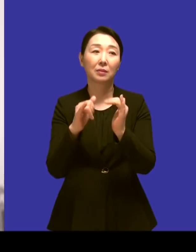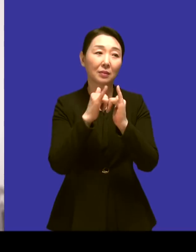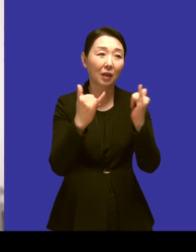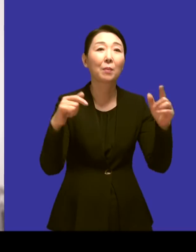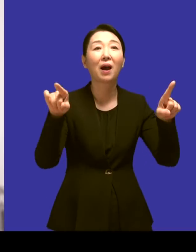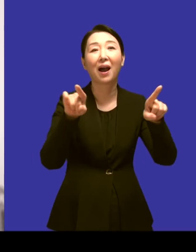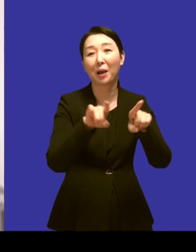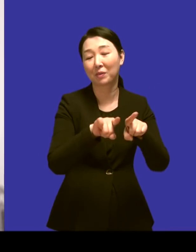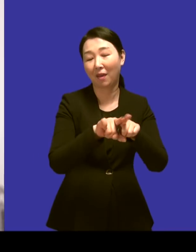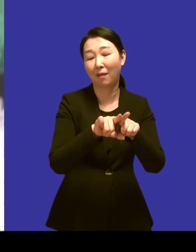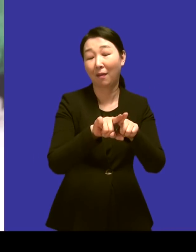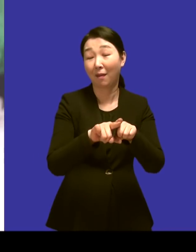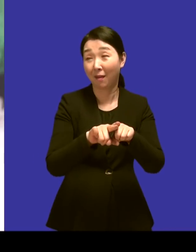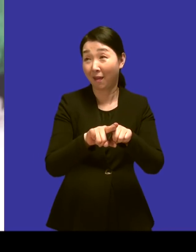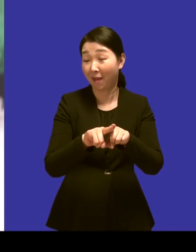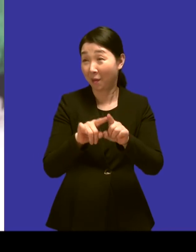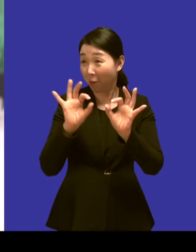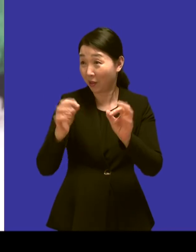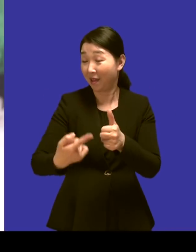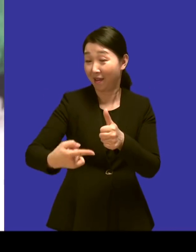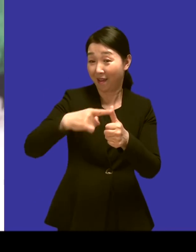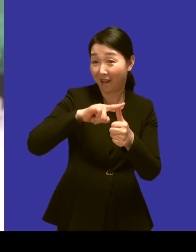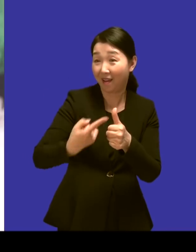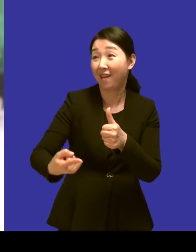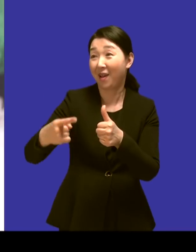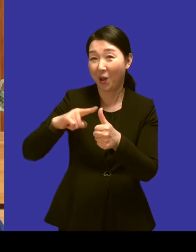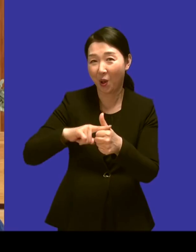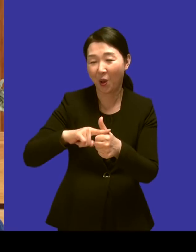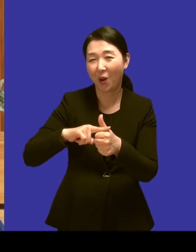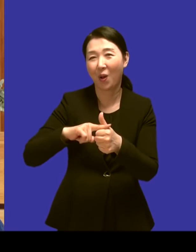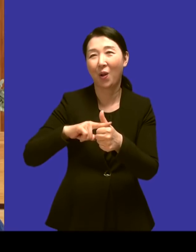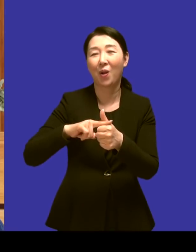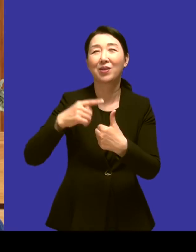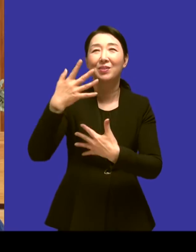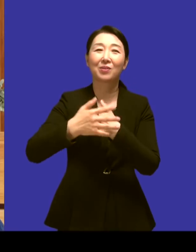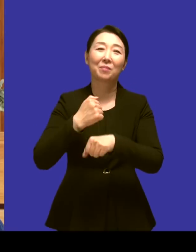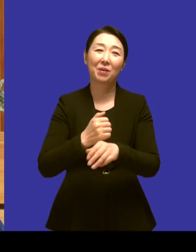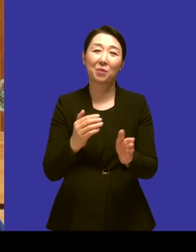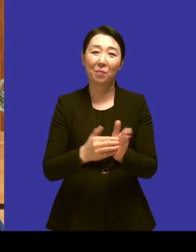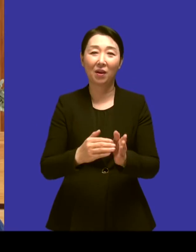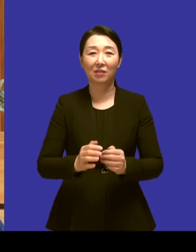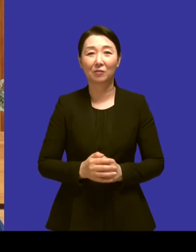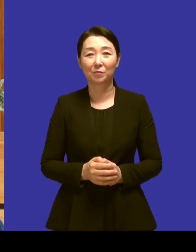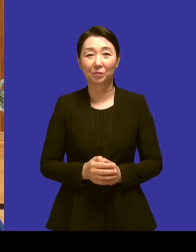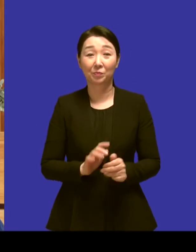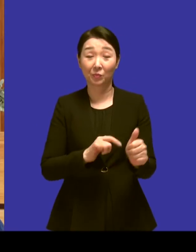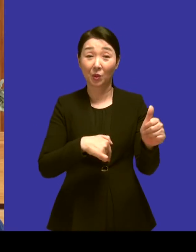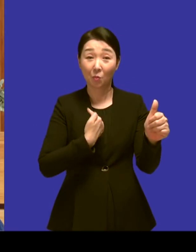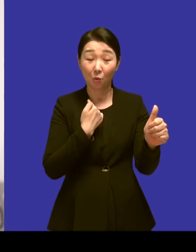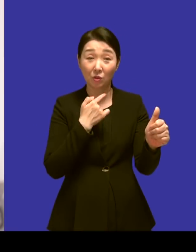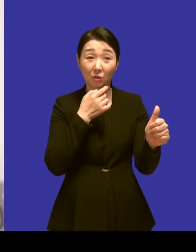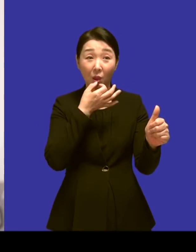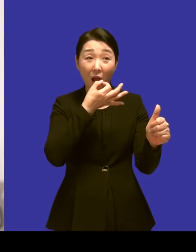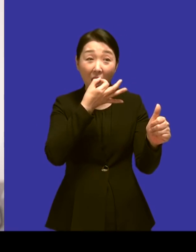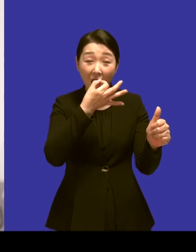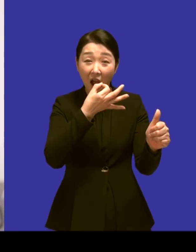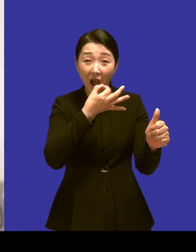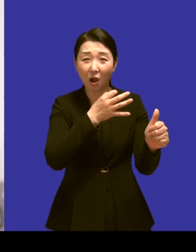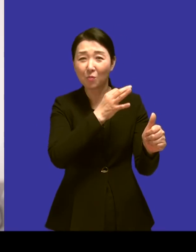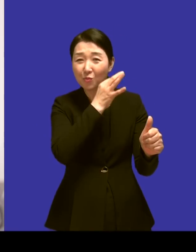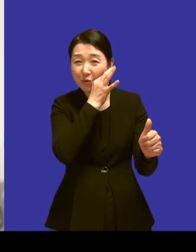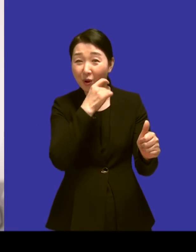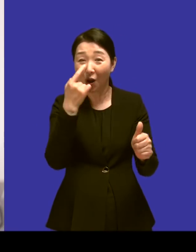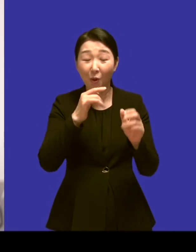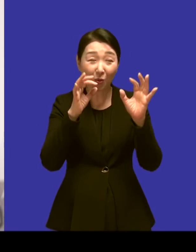사람들을 같이 하자 해서 첫 영상을 만들었죠. 네. 근데 아까 그 본인이 이렇게 본인 목소리도 좀 부끄럽고 본인의 얼굴